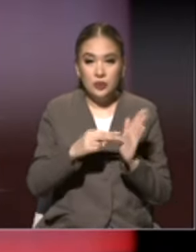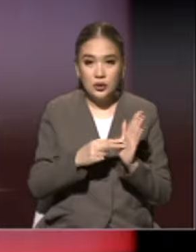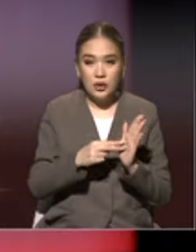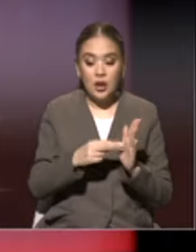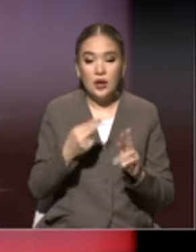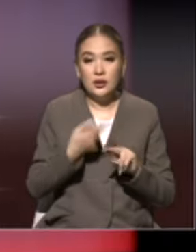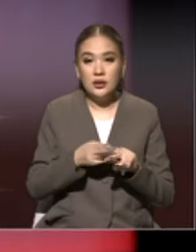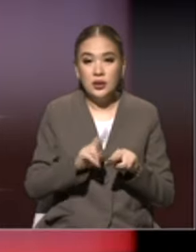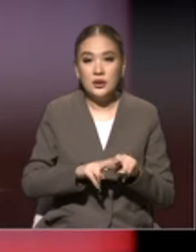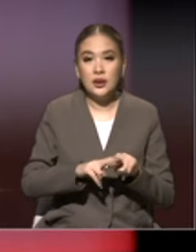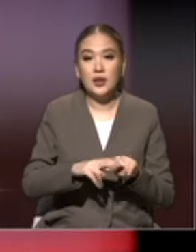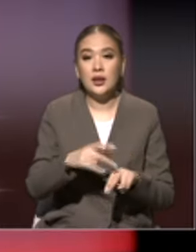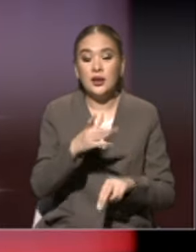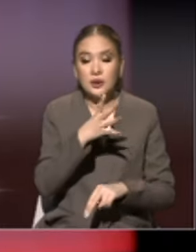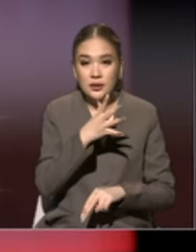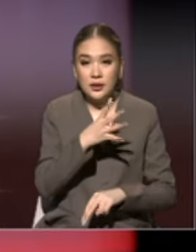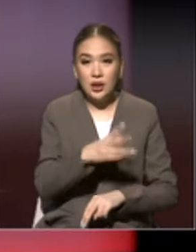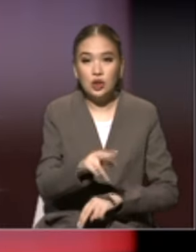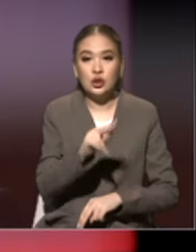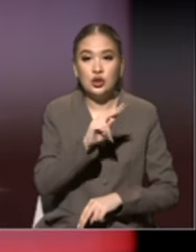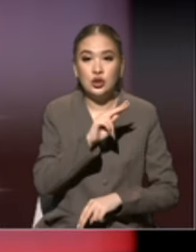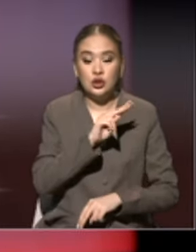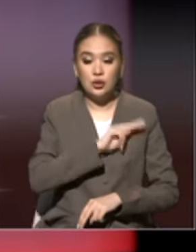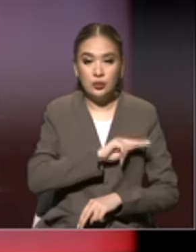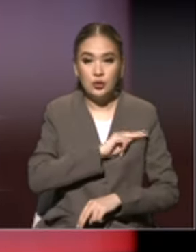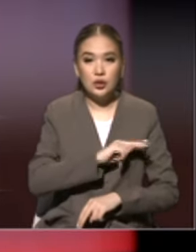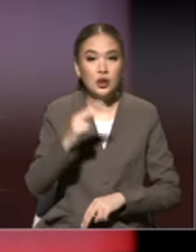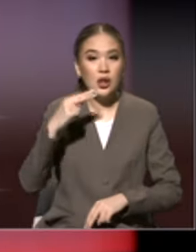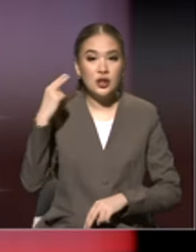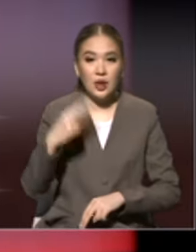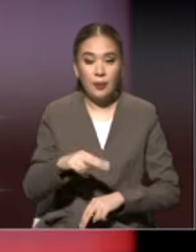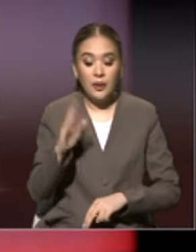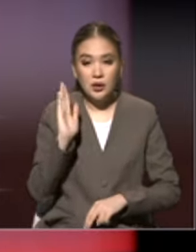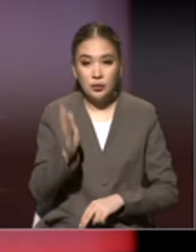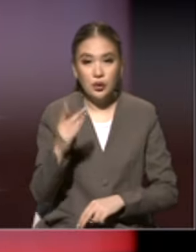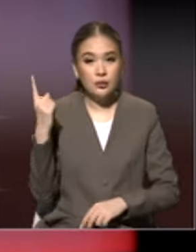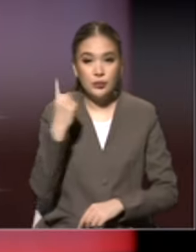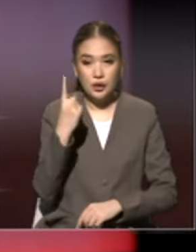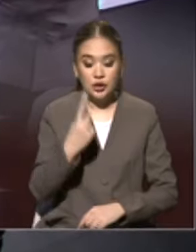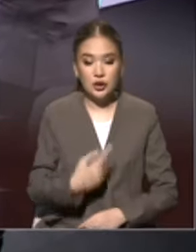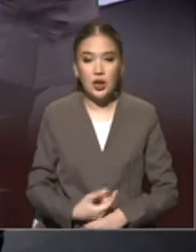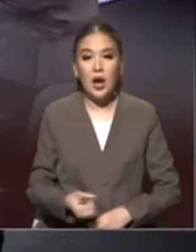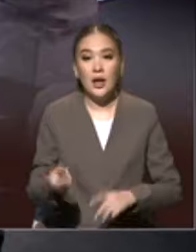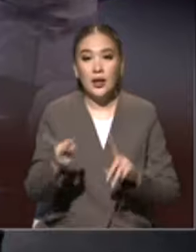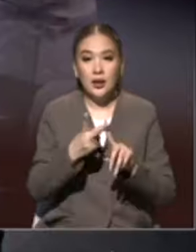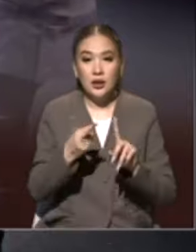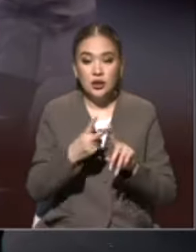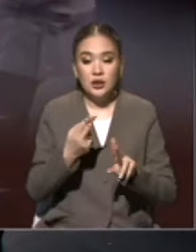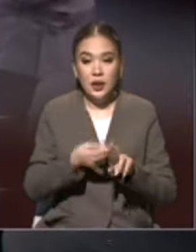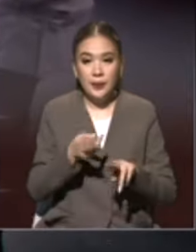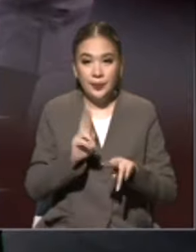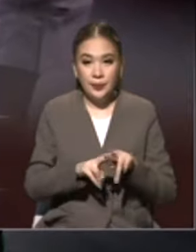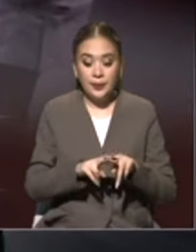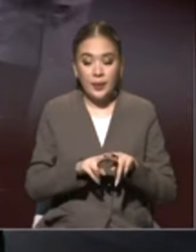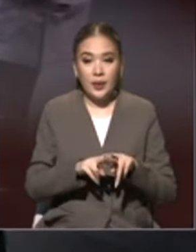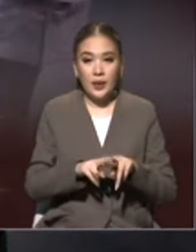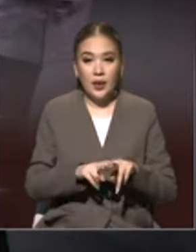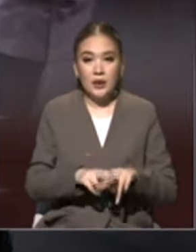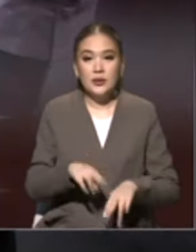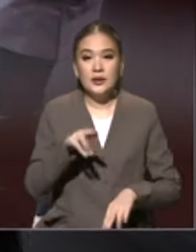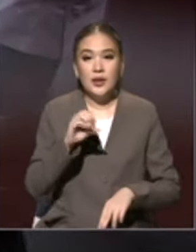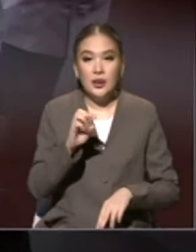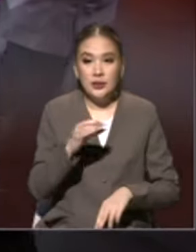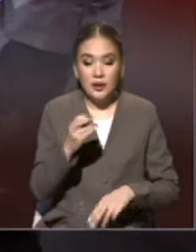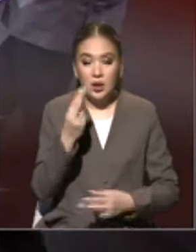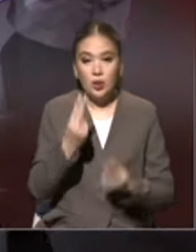бұл жұмыс өте сапалы болады. Бірінші мәселе. Екіншісі не? Екінші, осы тендерді